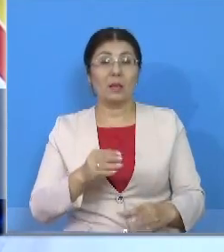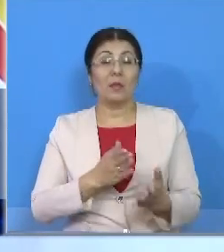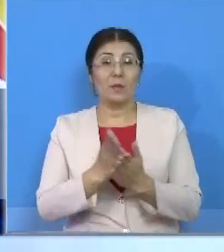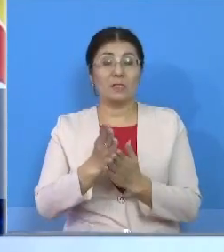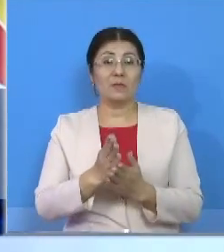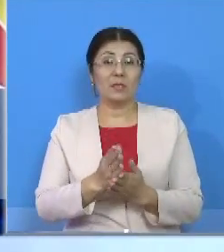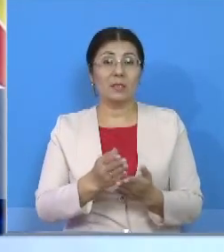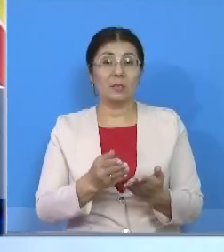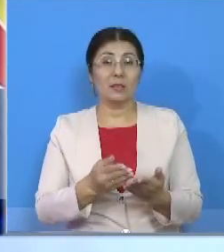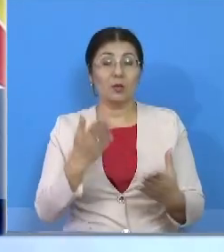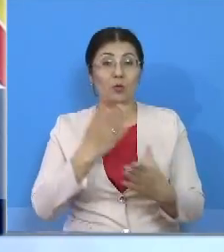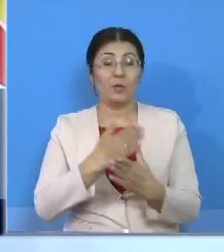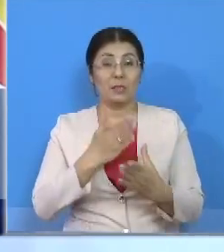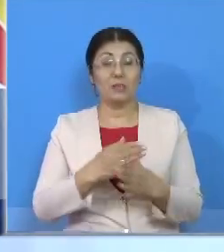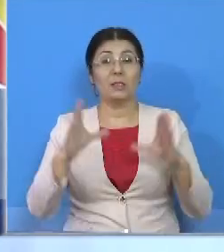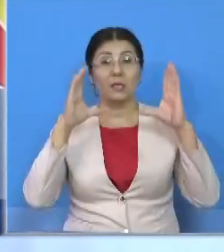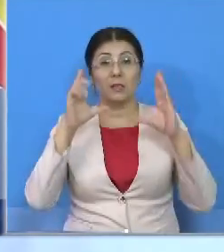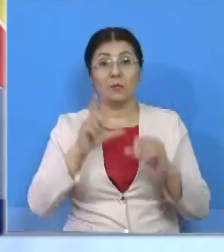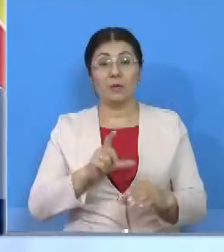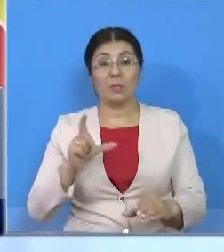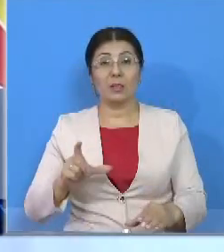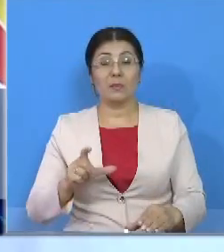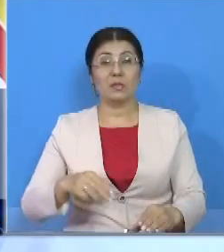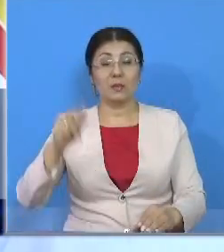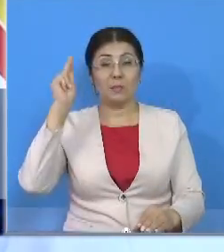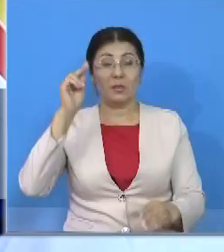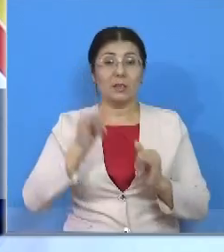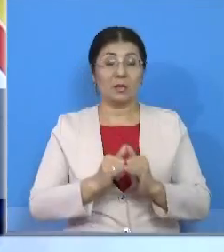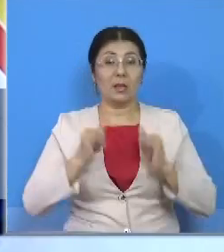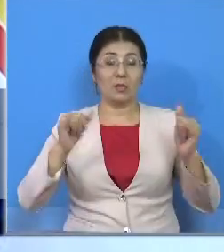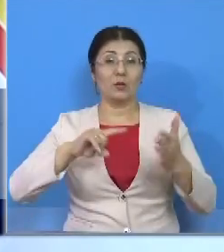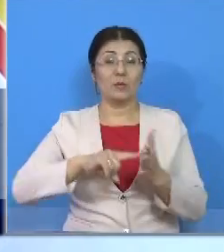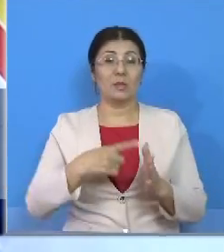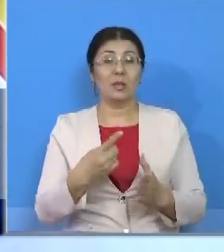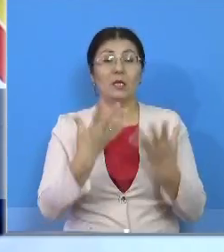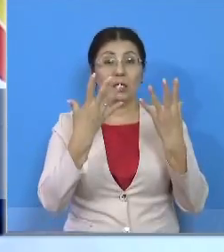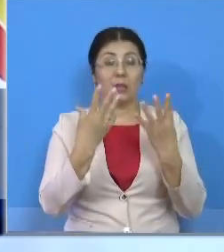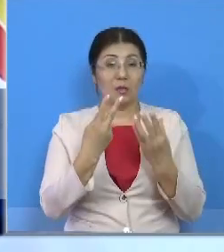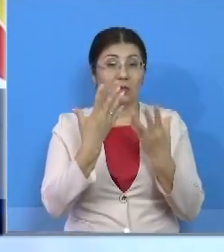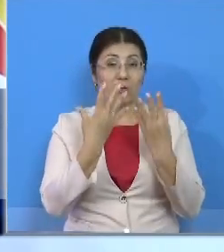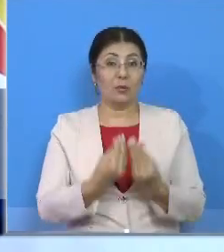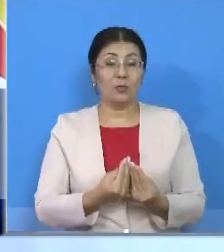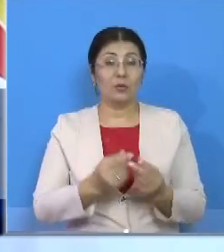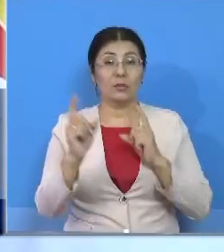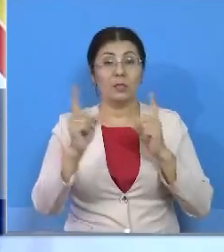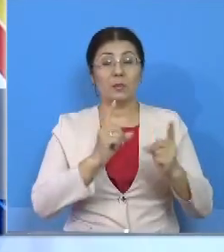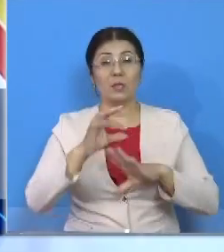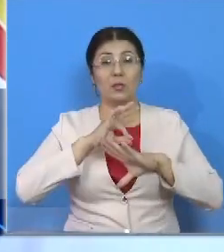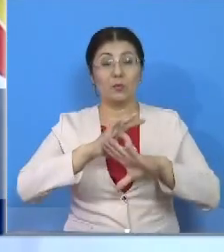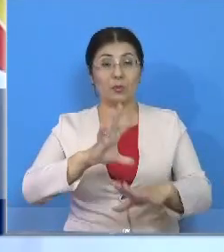азық беріп бағыт-бағдар беретін осы имамдарымыздың біліктілігін арттыру мақсатында осындай 2 күндік семинар өткізіп жатырмыз. Жалпы